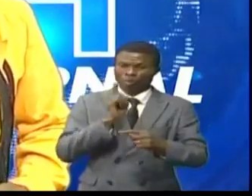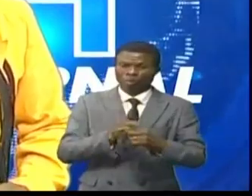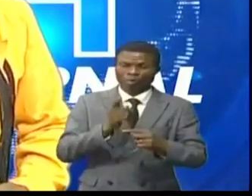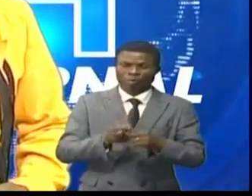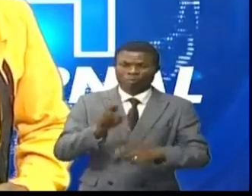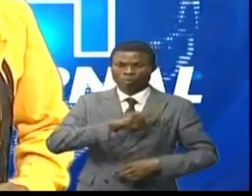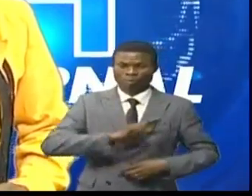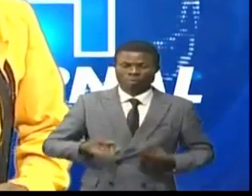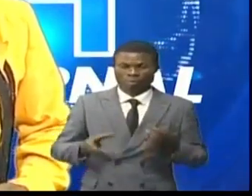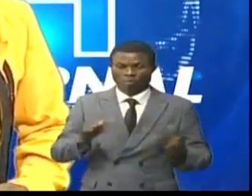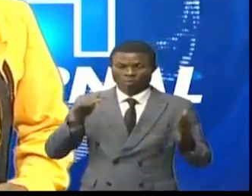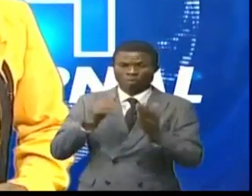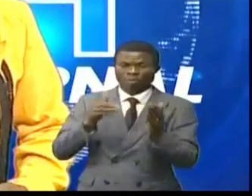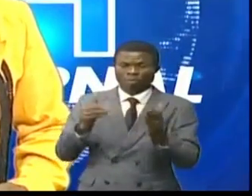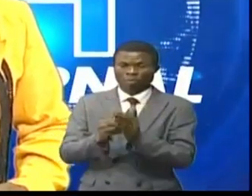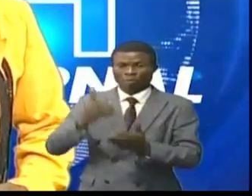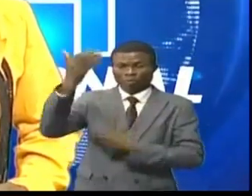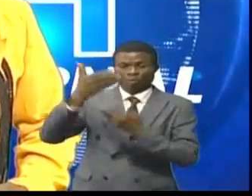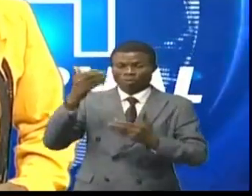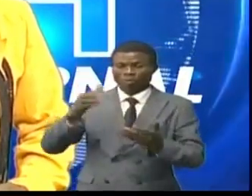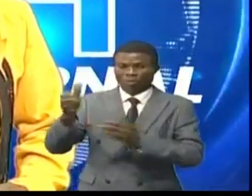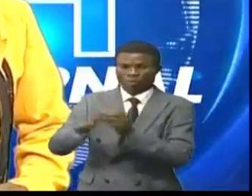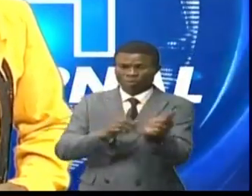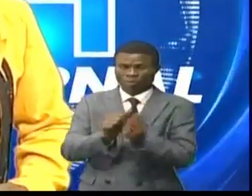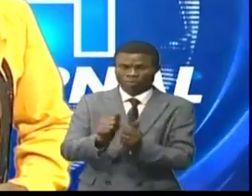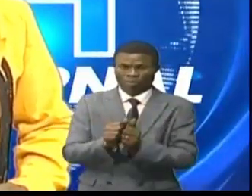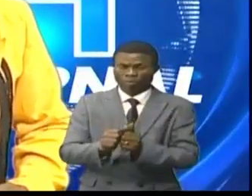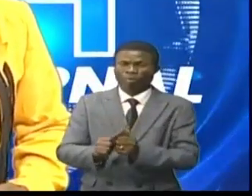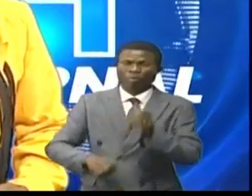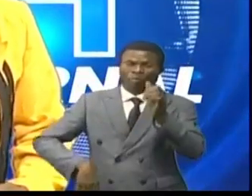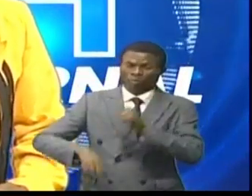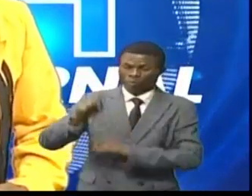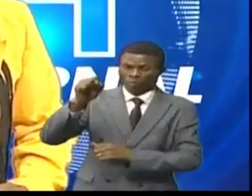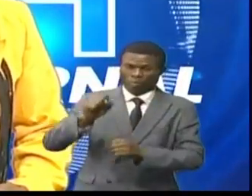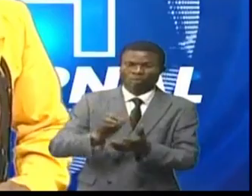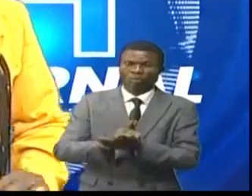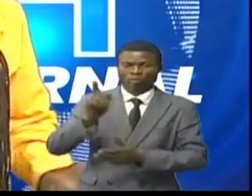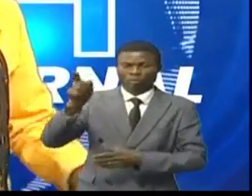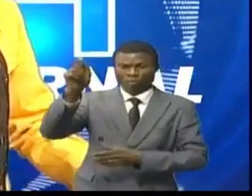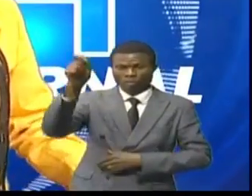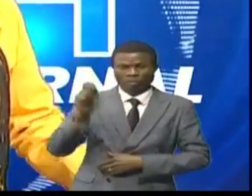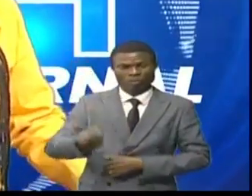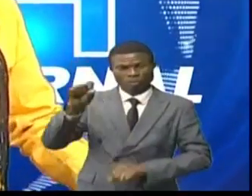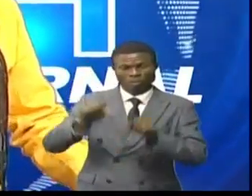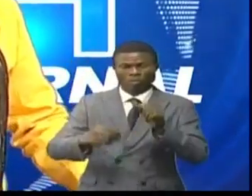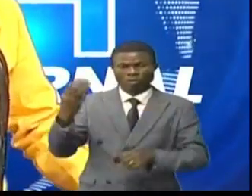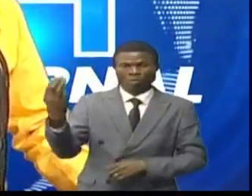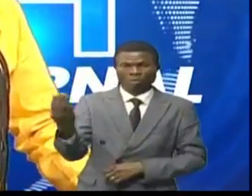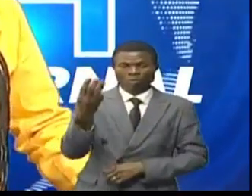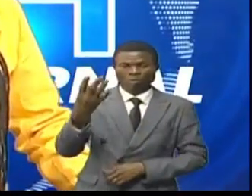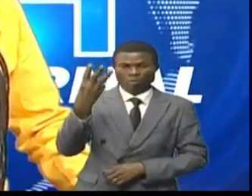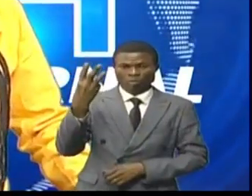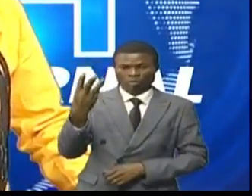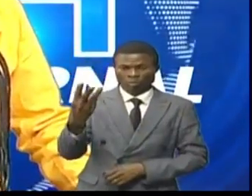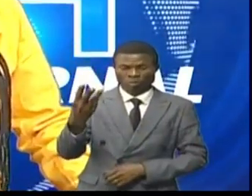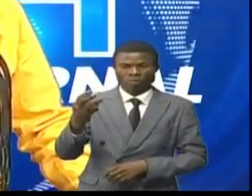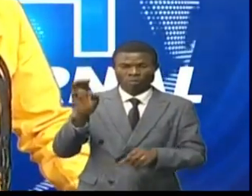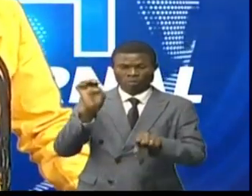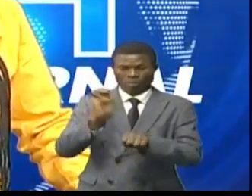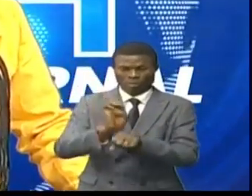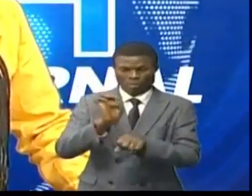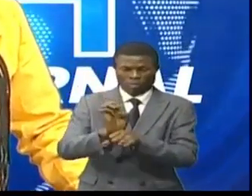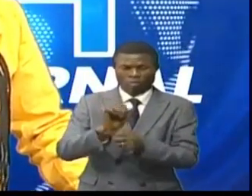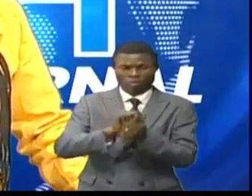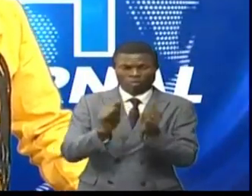RDC subit une agression rwandaise et son incursion à Bunagana par les forces négatives. Les questions relatives au retrait progressif